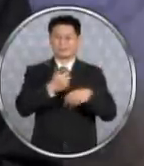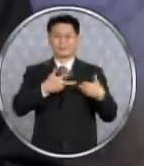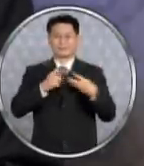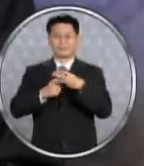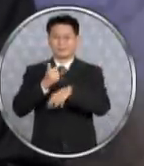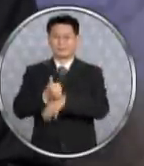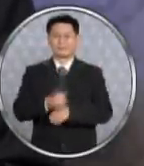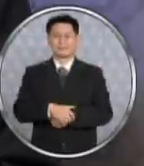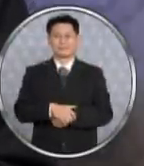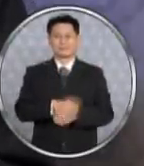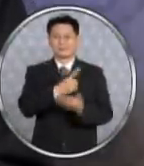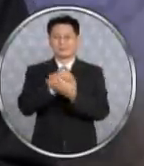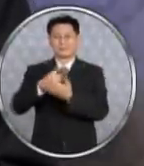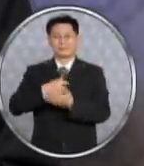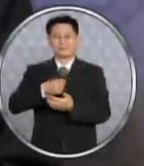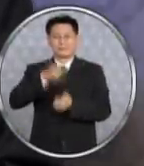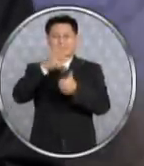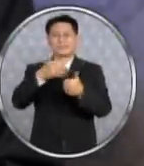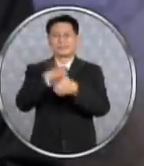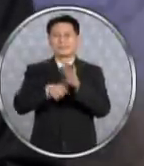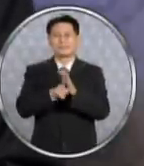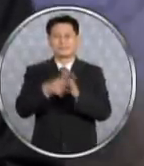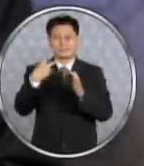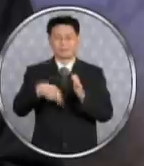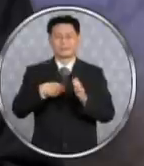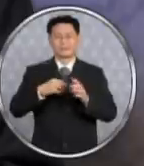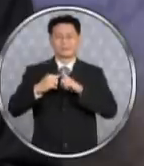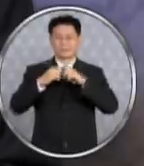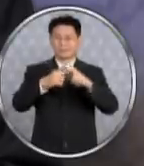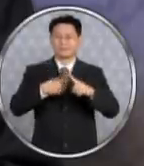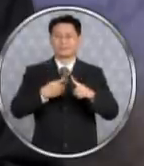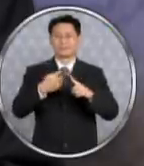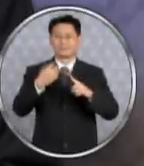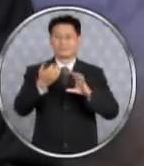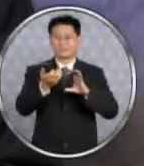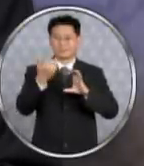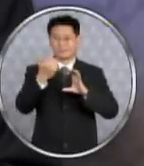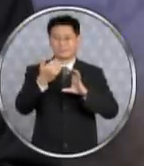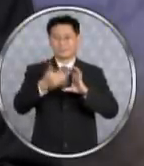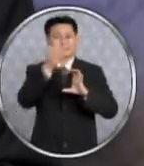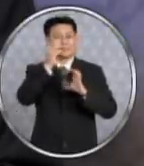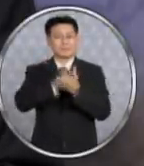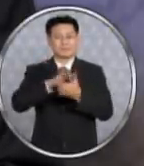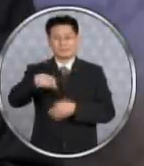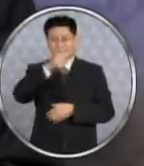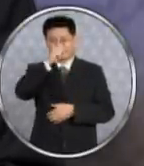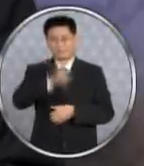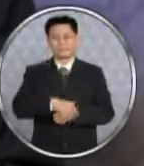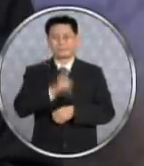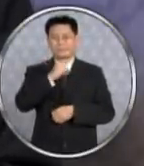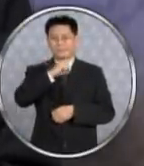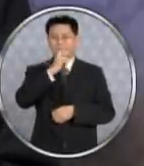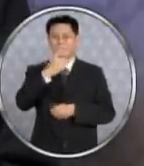席、各位提问人、各位现场及电视机旁的朋友们，大家好，大家好，台港好，